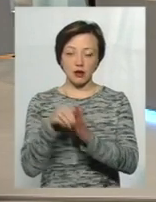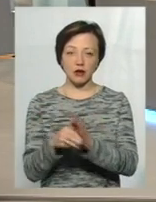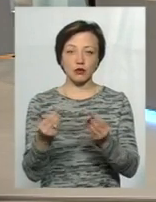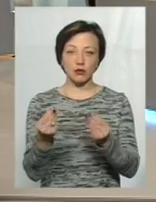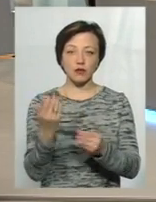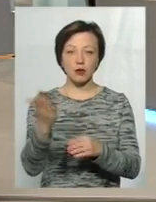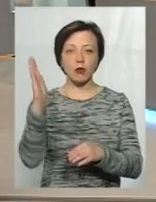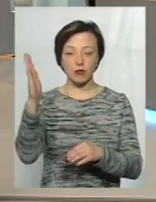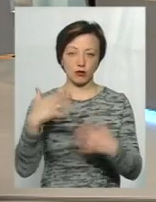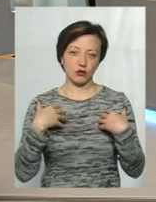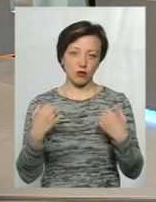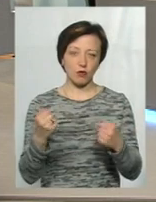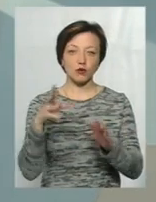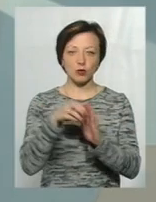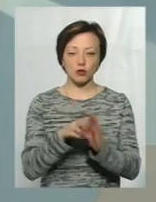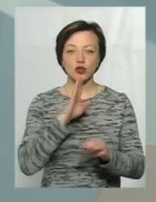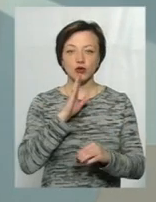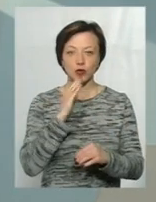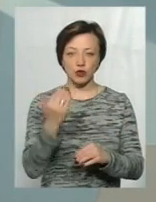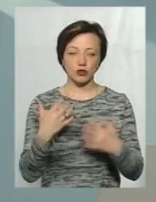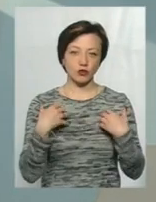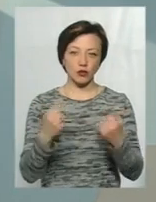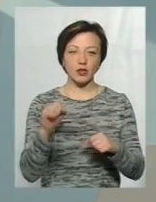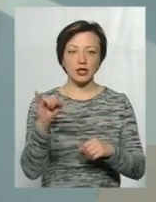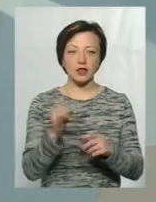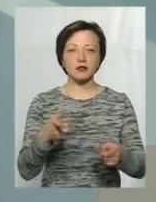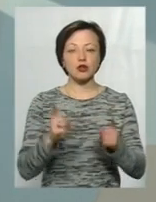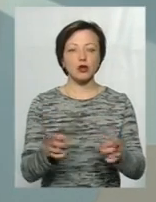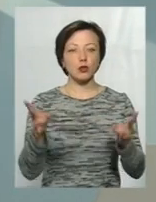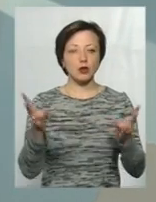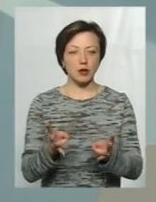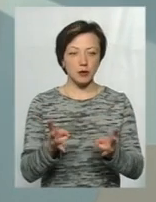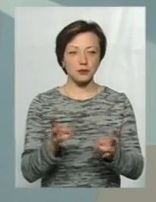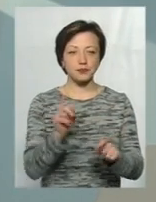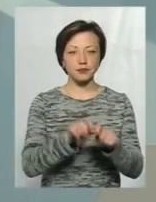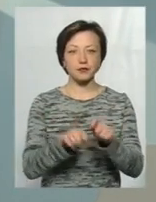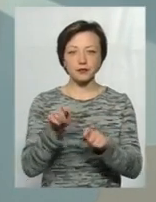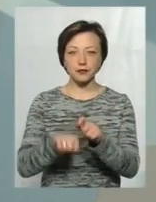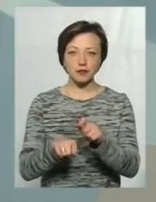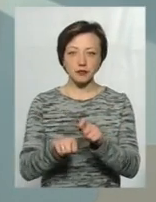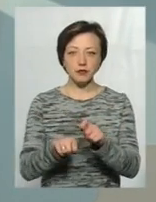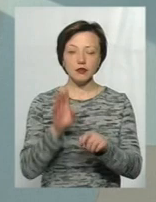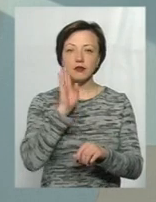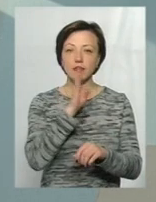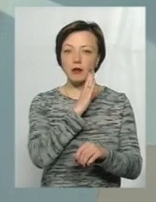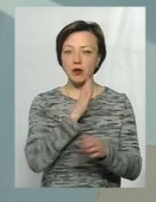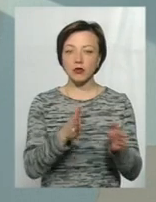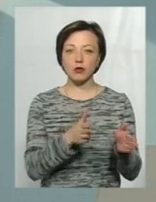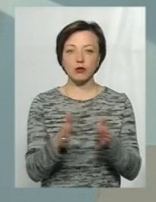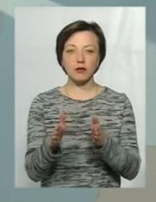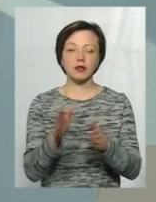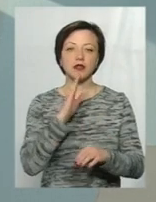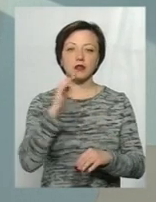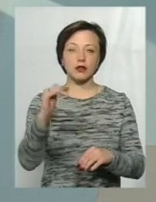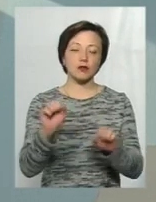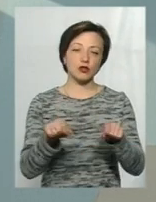кошти в її майбутнє здоров'я, в тому числі жіноче. І, звичайно, треба контролювати, ну, мамам готувати навіть дівчаток. Можливо,